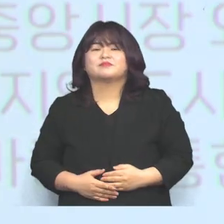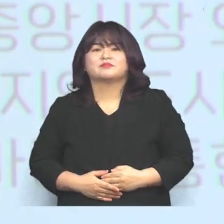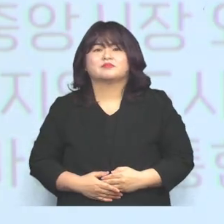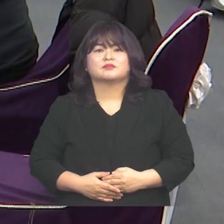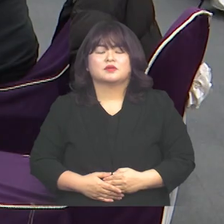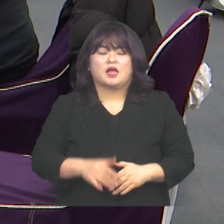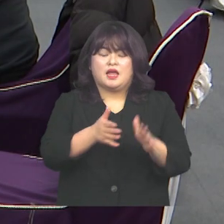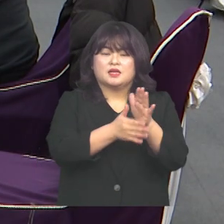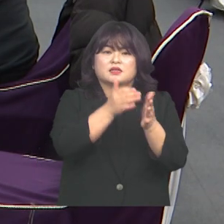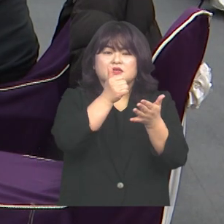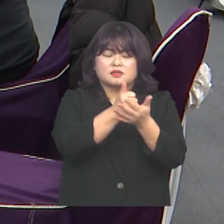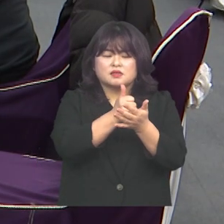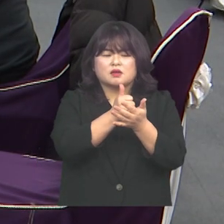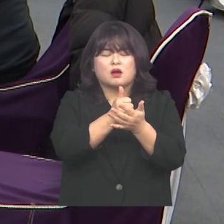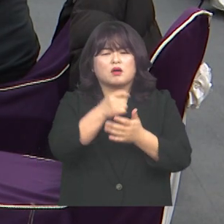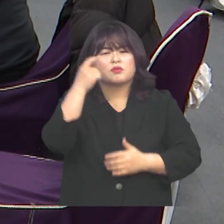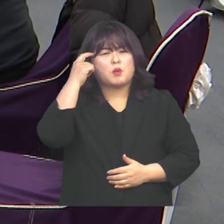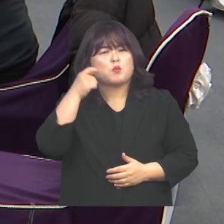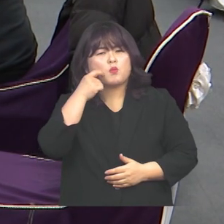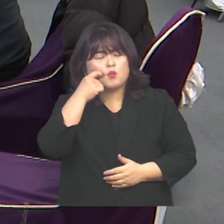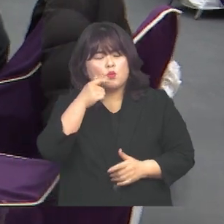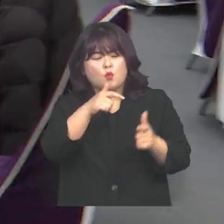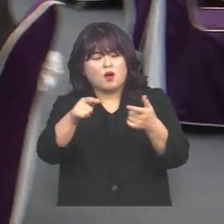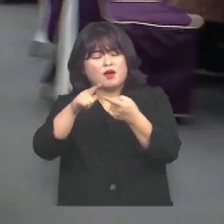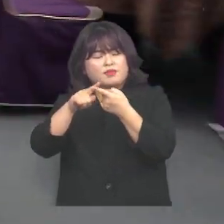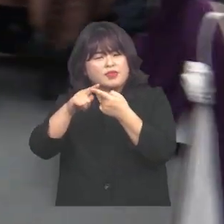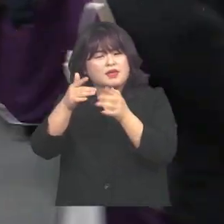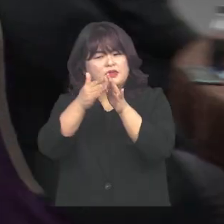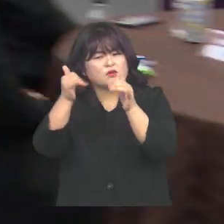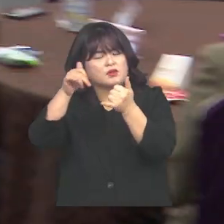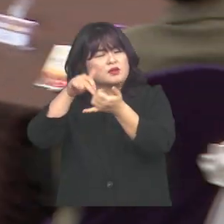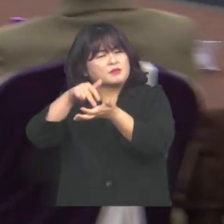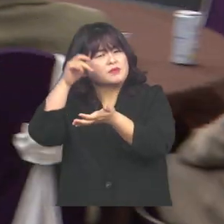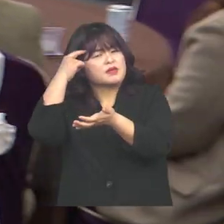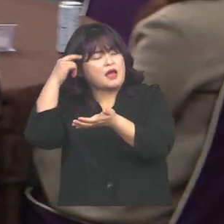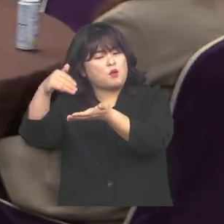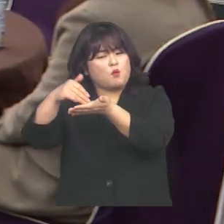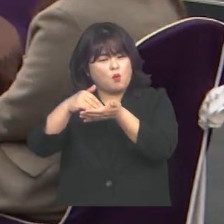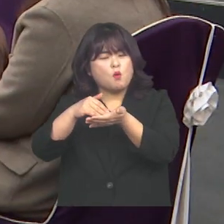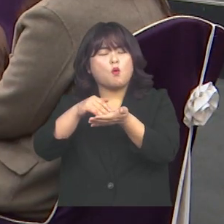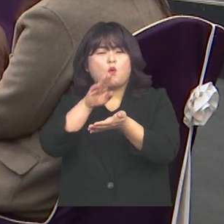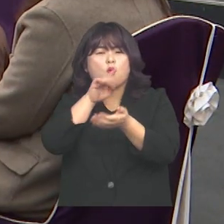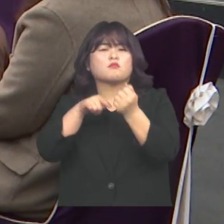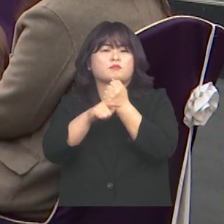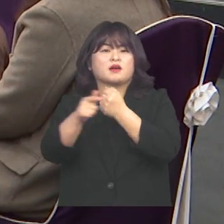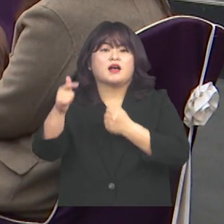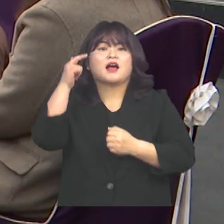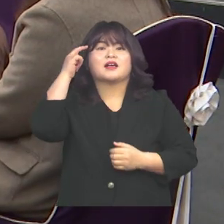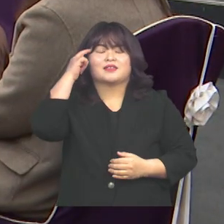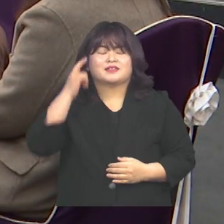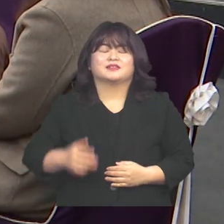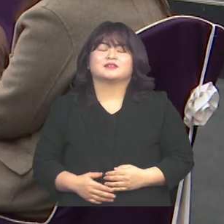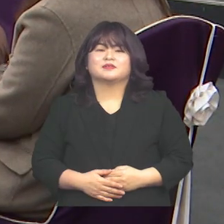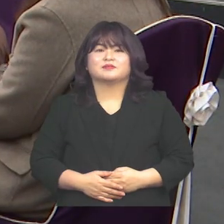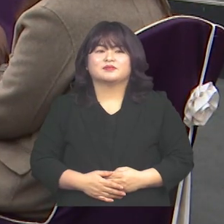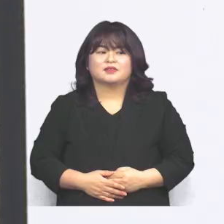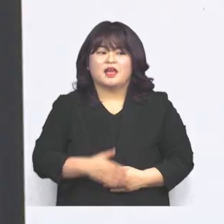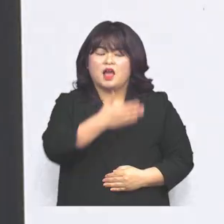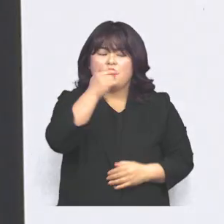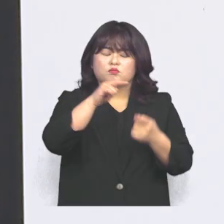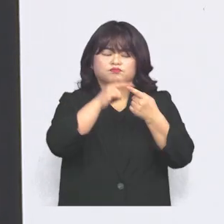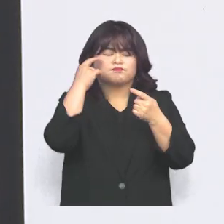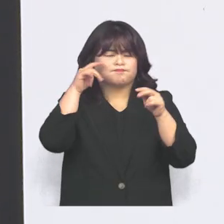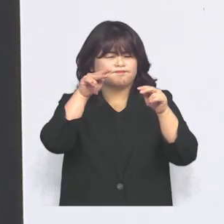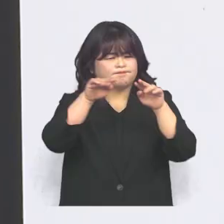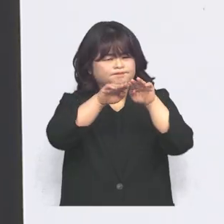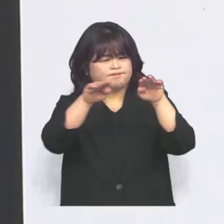이뤄졌습니다. 이상일 시장은 미처 생각하지 못한 부분을 청년의 시각으로 제안해줘서 굉장히 의미가 있다고 생각한다며